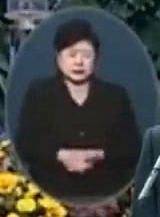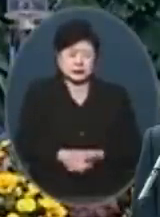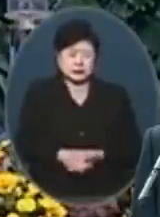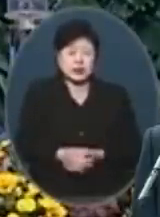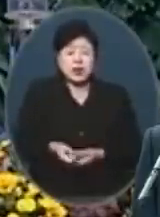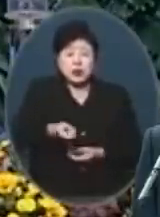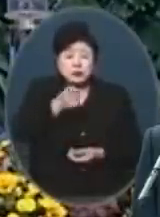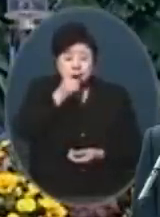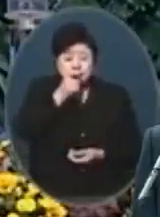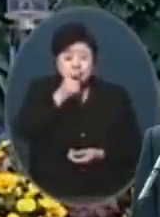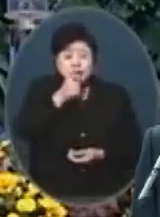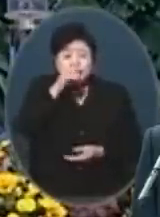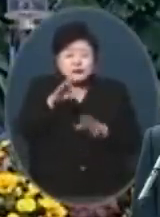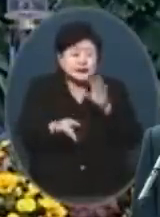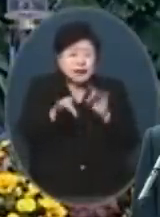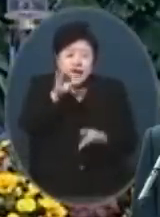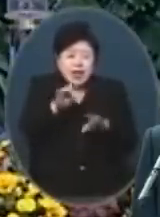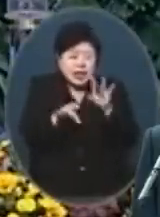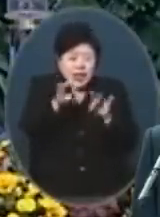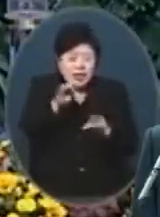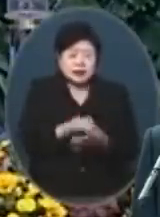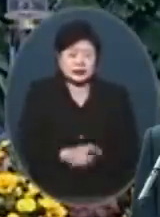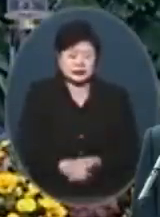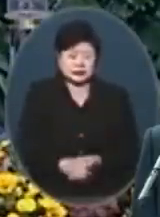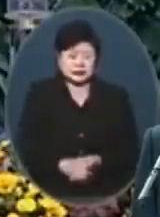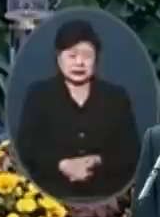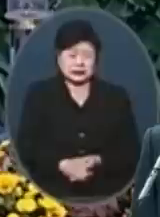물을 몹시 원합니다.